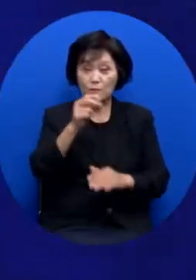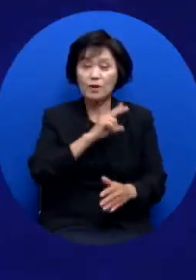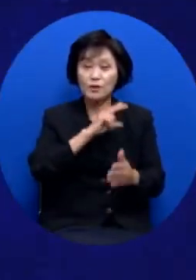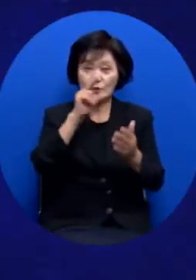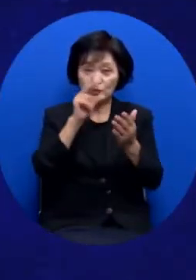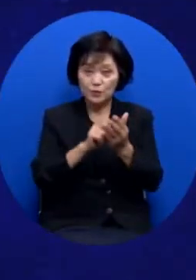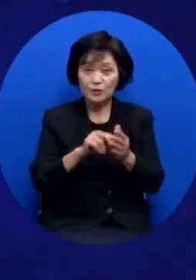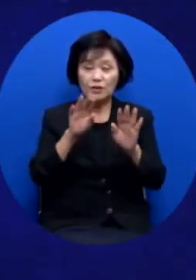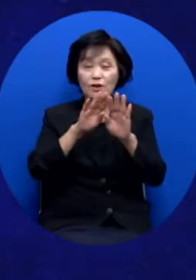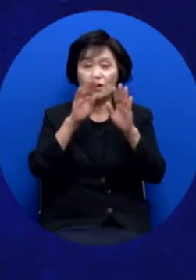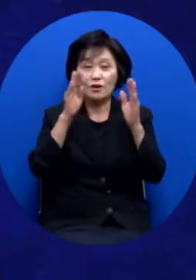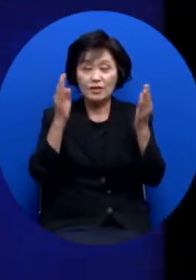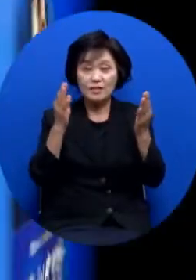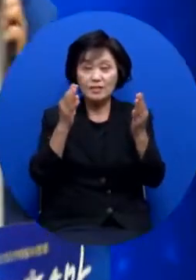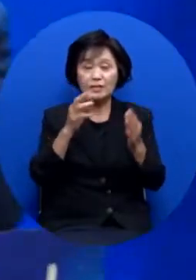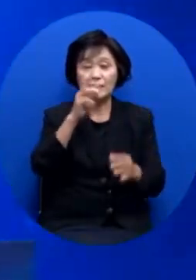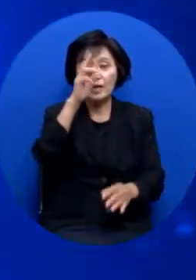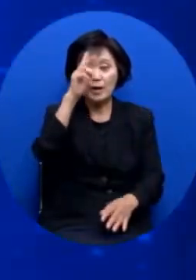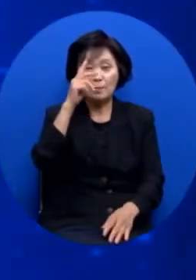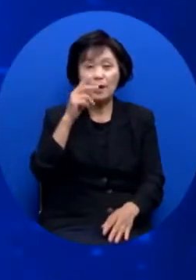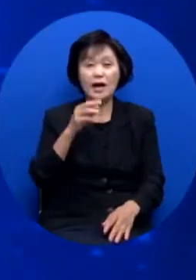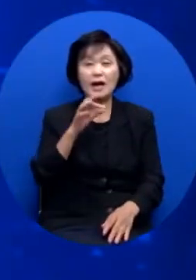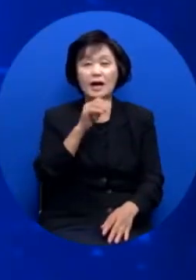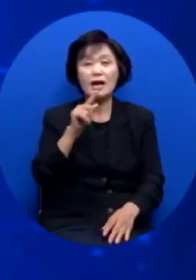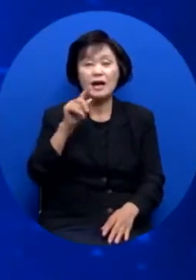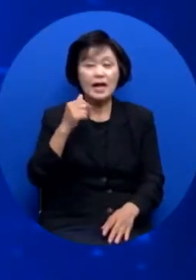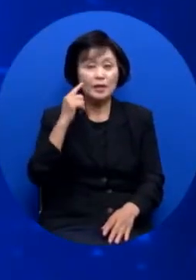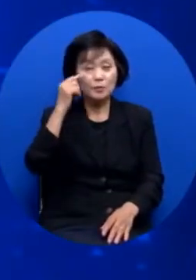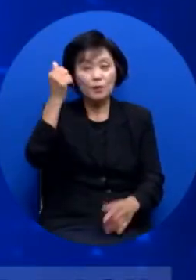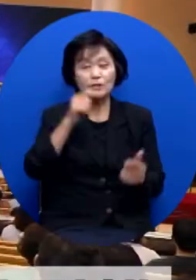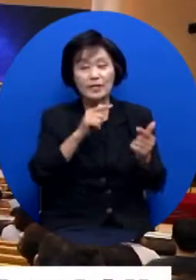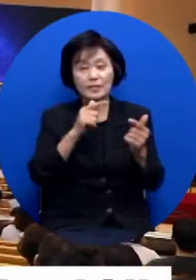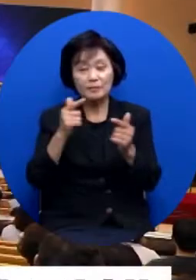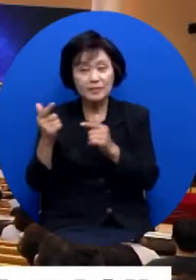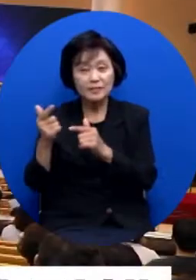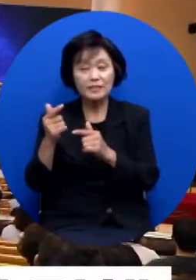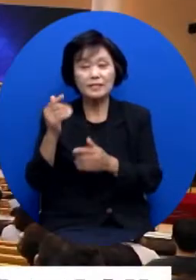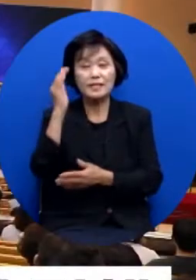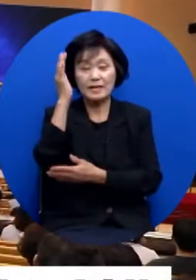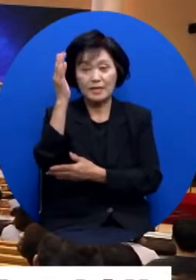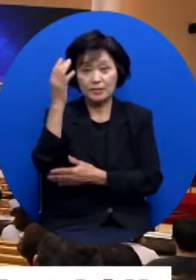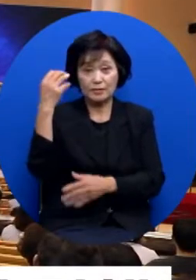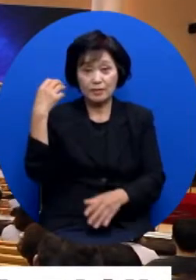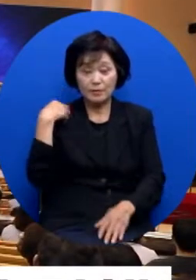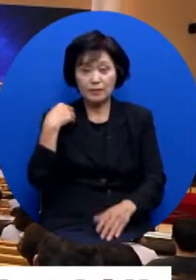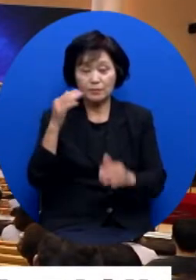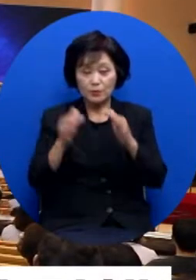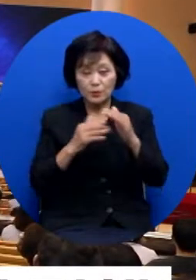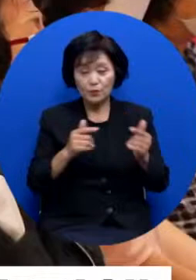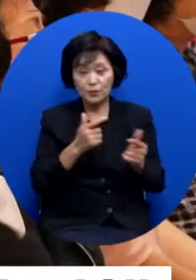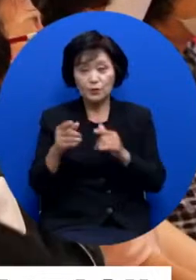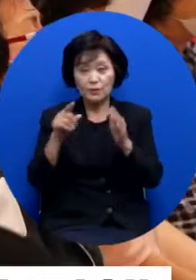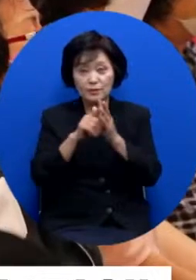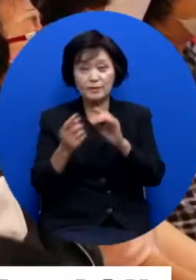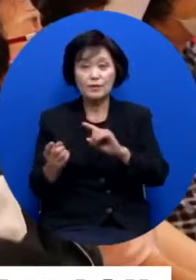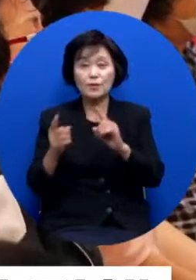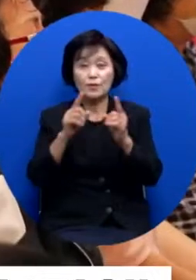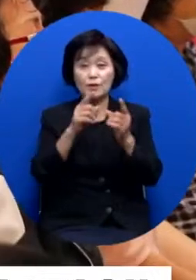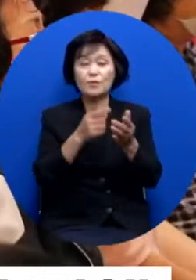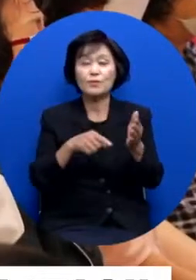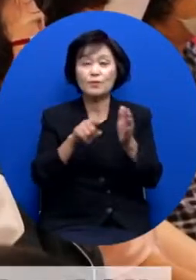목사, 김병삼 목사, 안광복 목사가 강사로 나서 성도들의 신앙생활 회복을 위한 메시지를